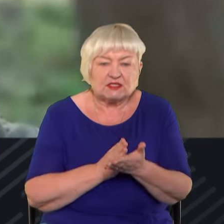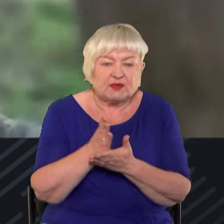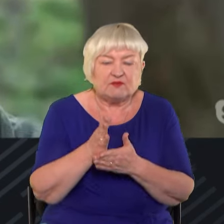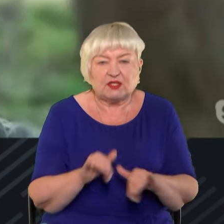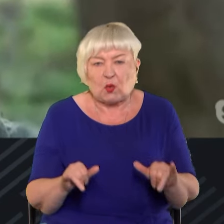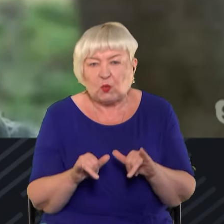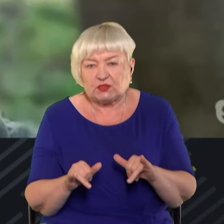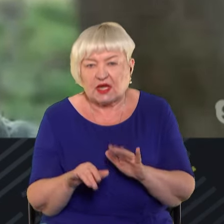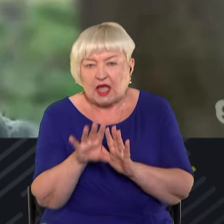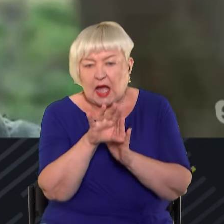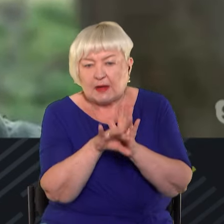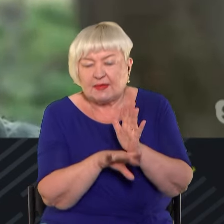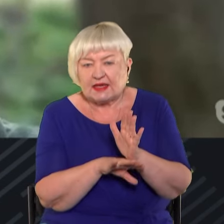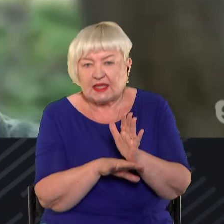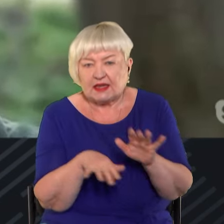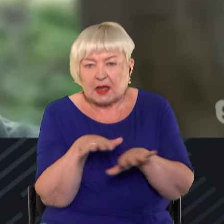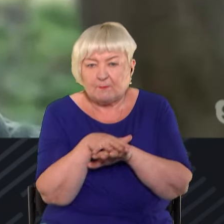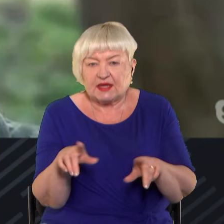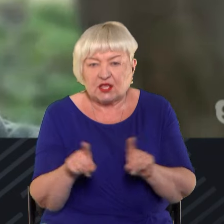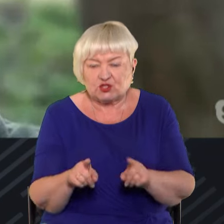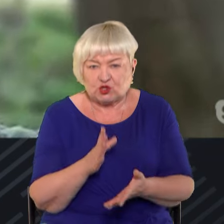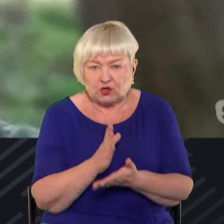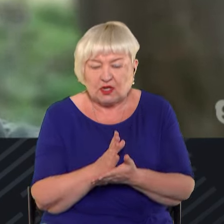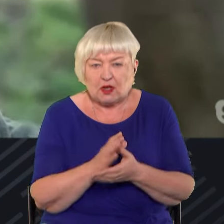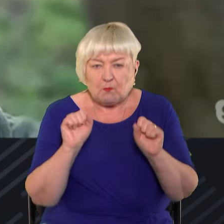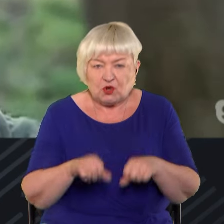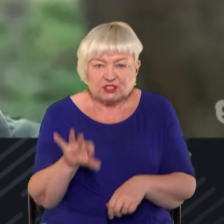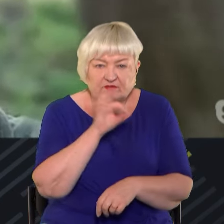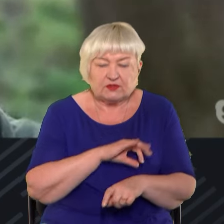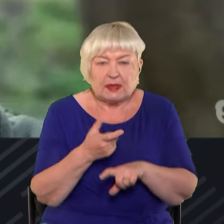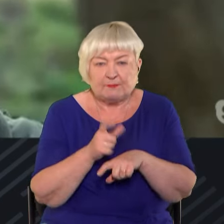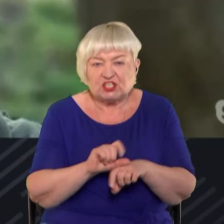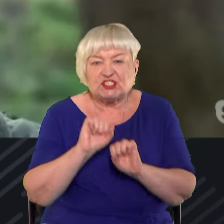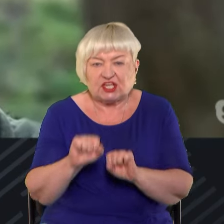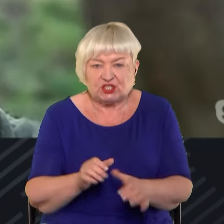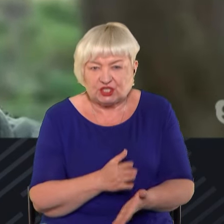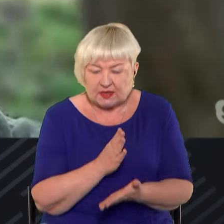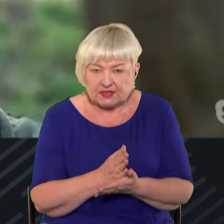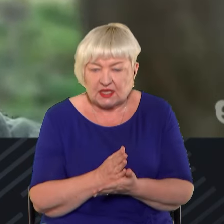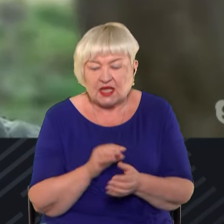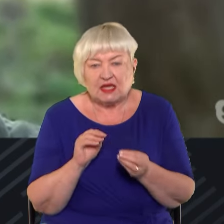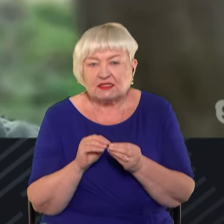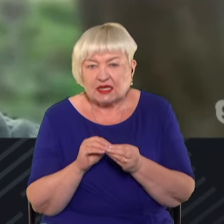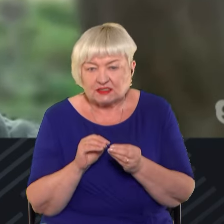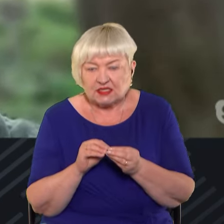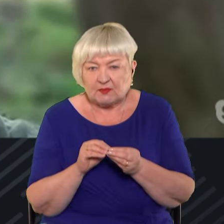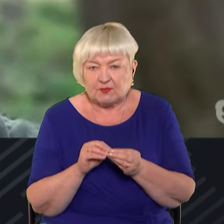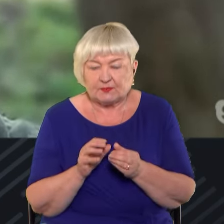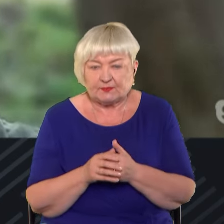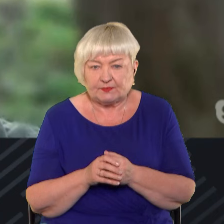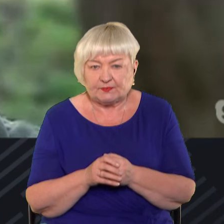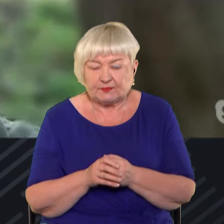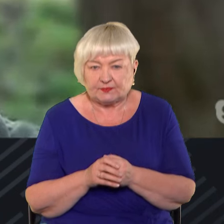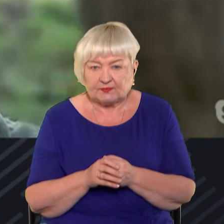а перелік мереж, які доречно використовувати, які є більш захищеними. Так само, власне, є